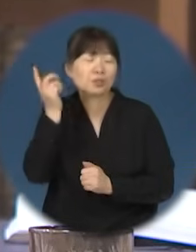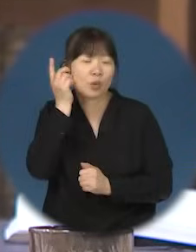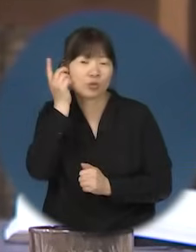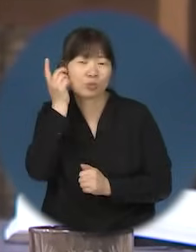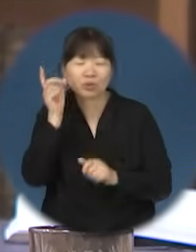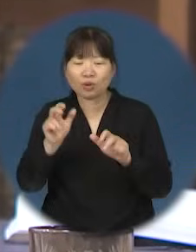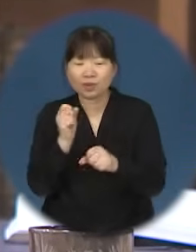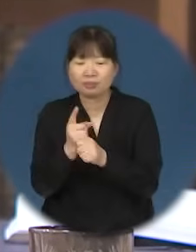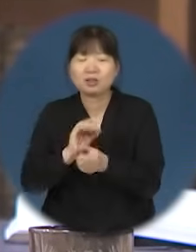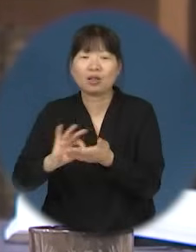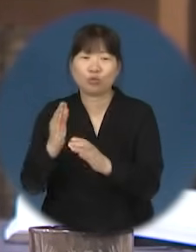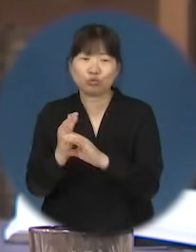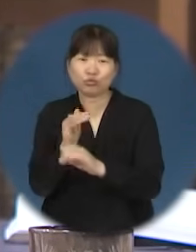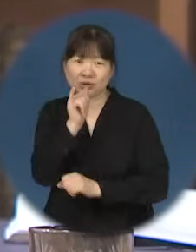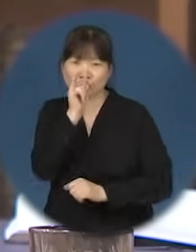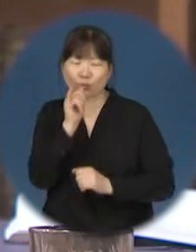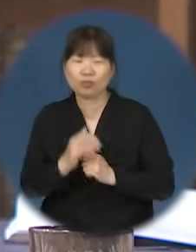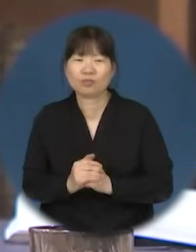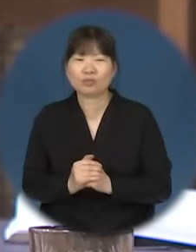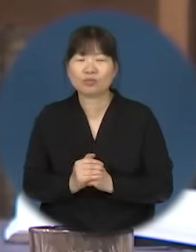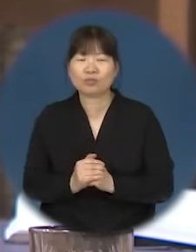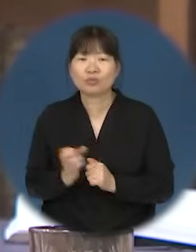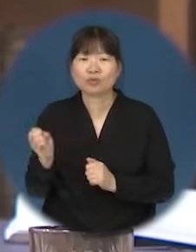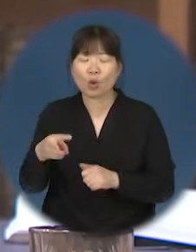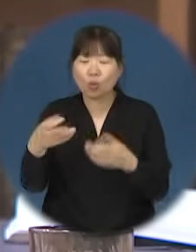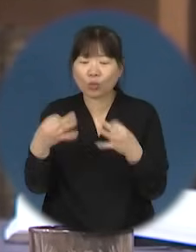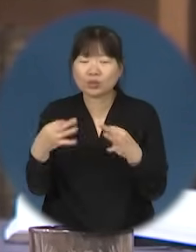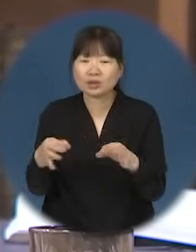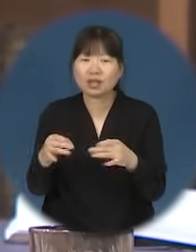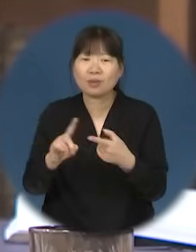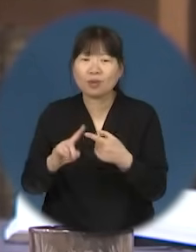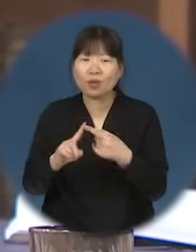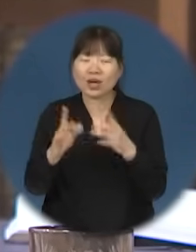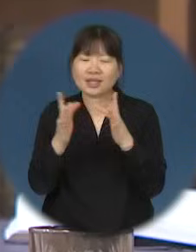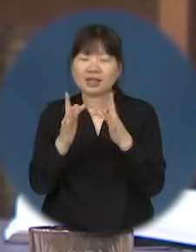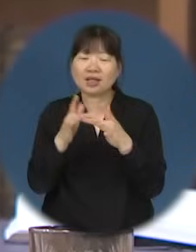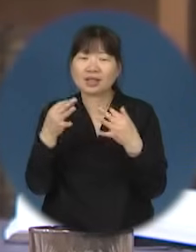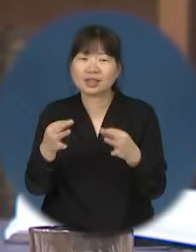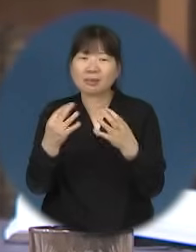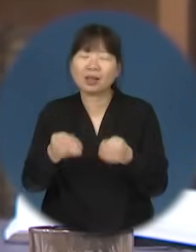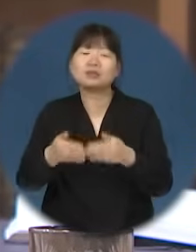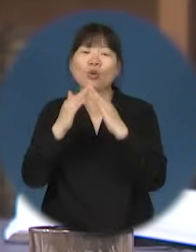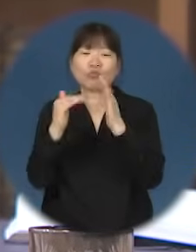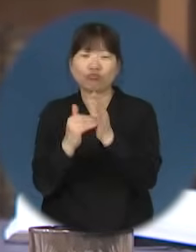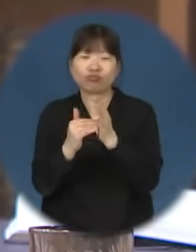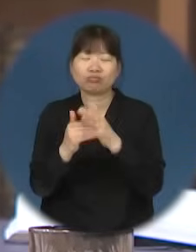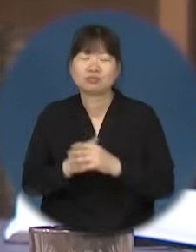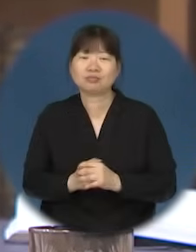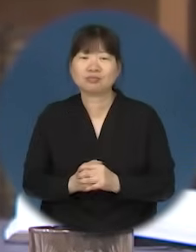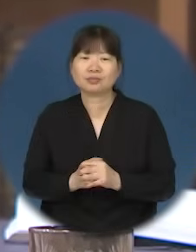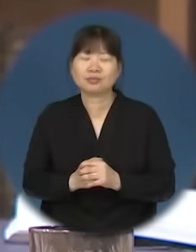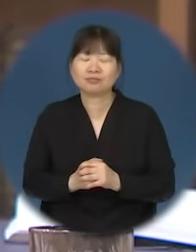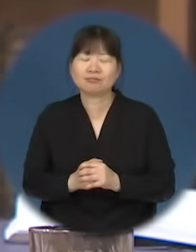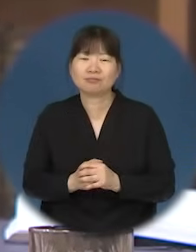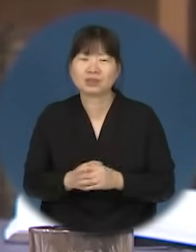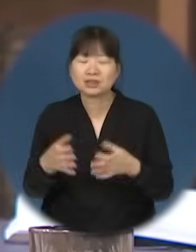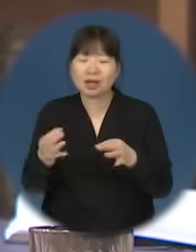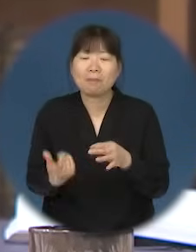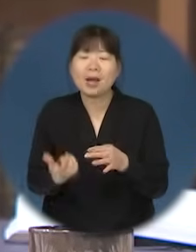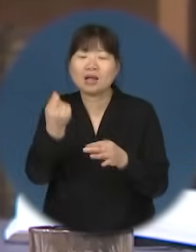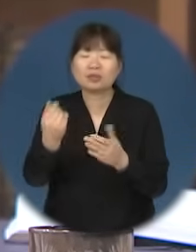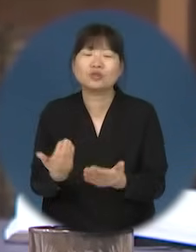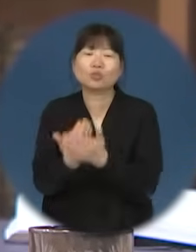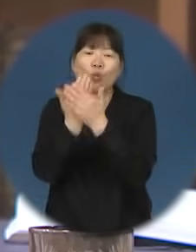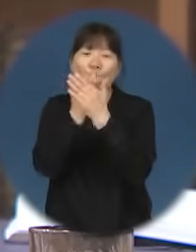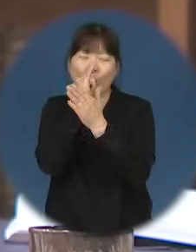스마트폰으로 하고 있지 않습니까? 예, 맞습니다. 그다음에 아예 은행 자체를 인터넷 은행들이 많이 설립이 됐고 예. 그 은행들이 빠르게